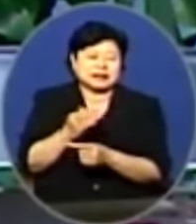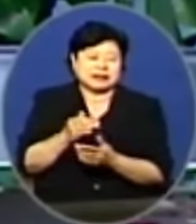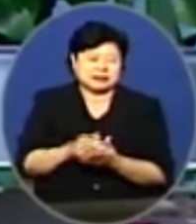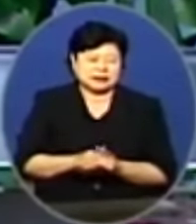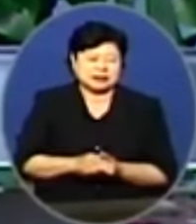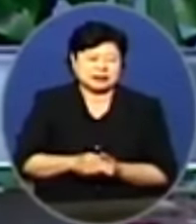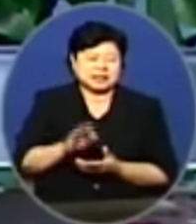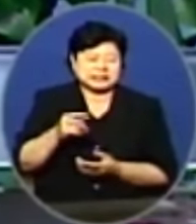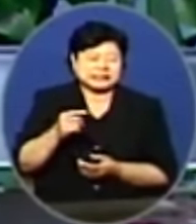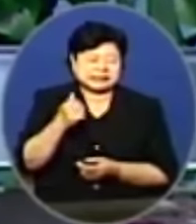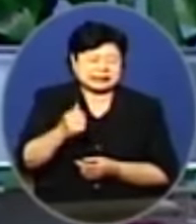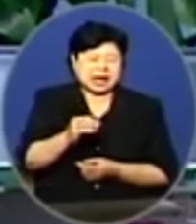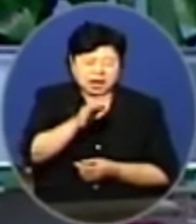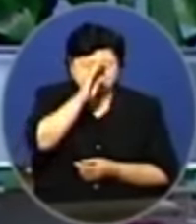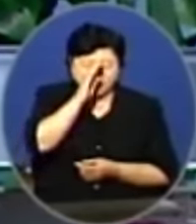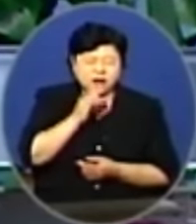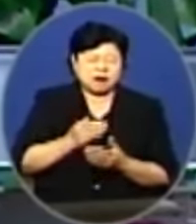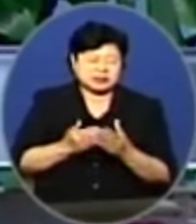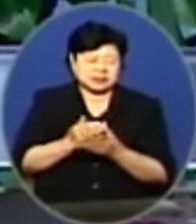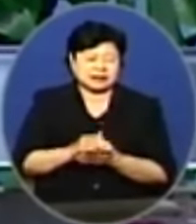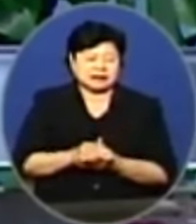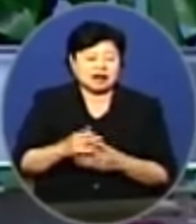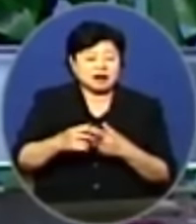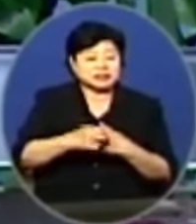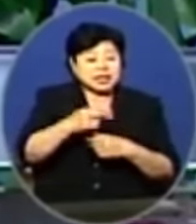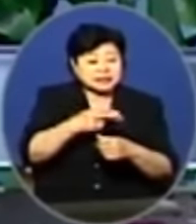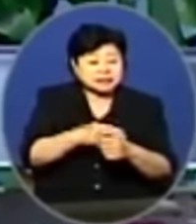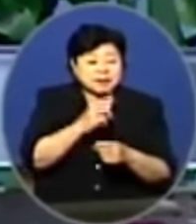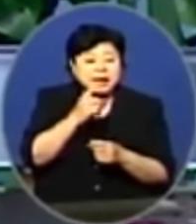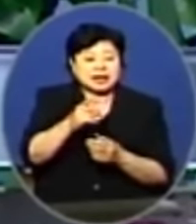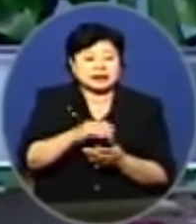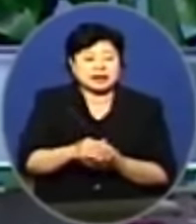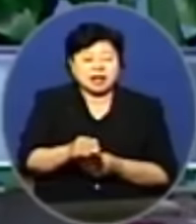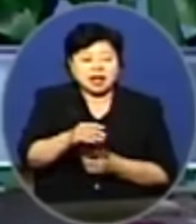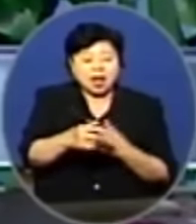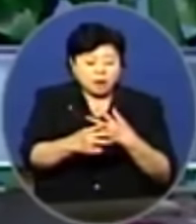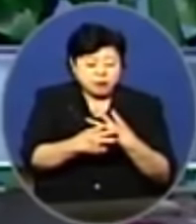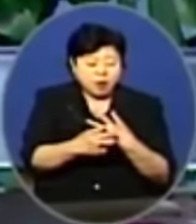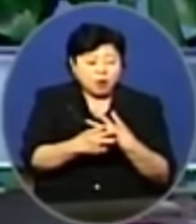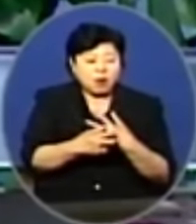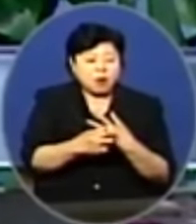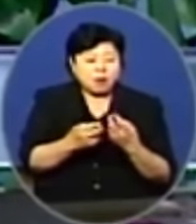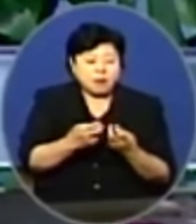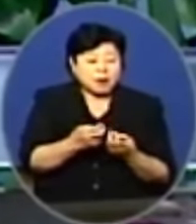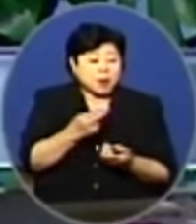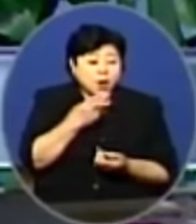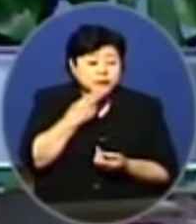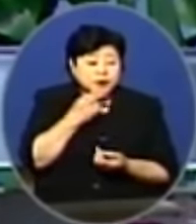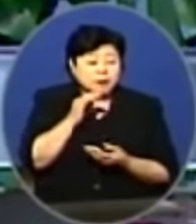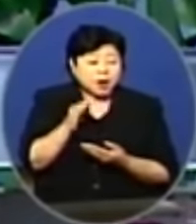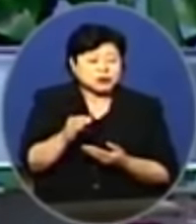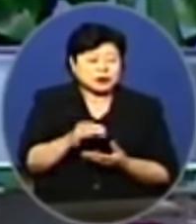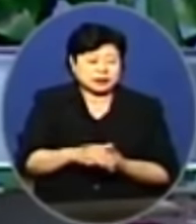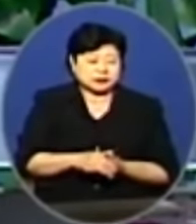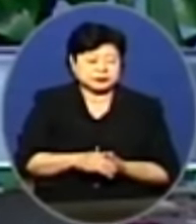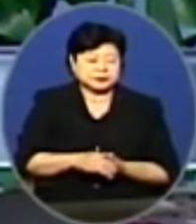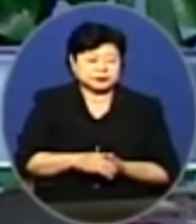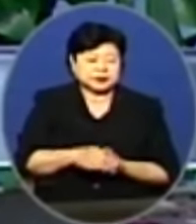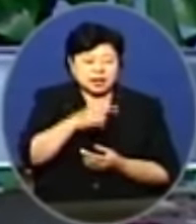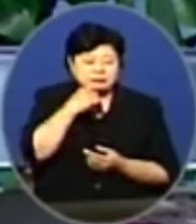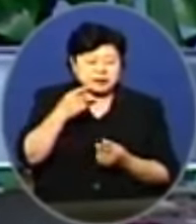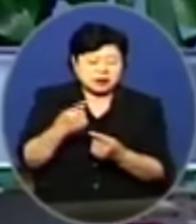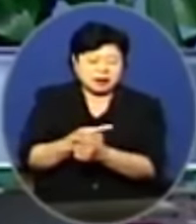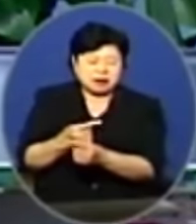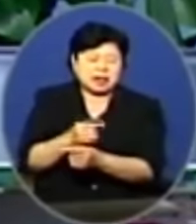그런 병에 걸렸어요. 그래 의사가 하는 말이 병원으로서는 어찌할 도리가 없고 얼마 있지 않으면